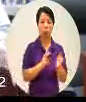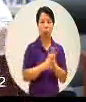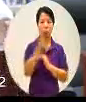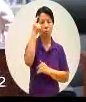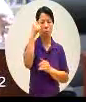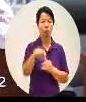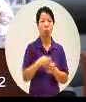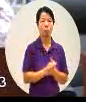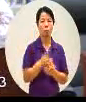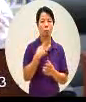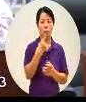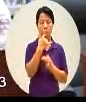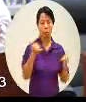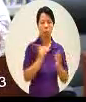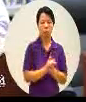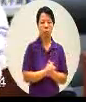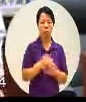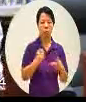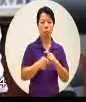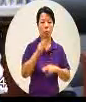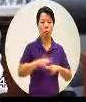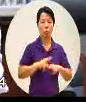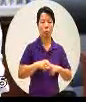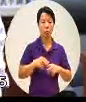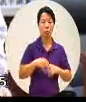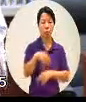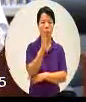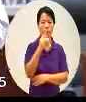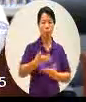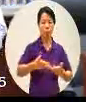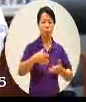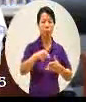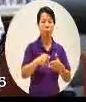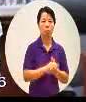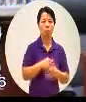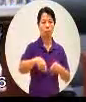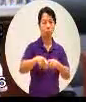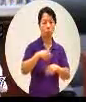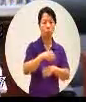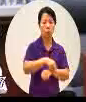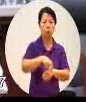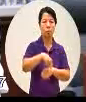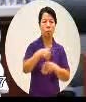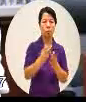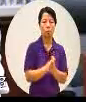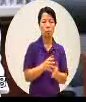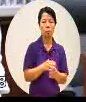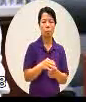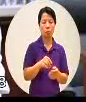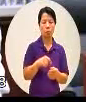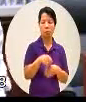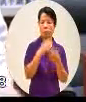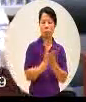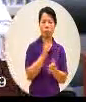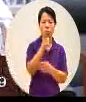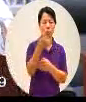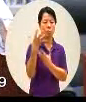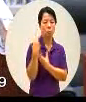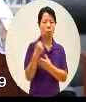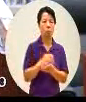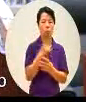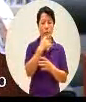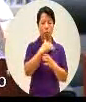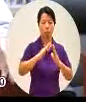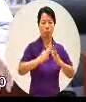们所有的公共政策的拟定。啊，跟咱所有的计划，大部分拢在恁的手头。啊，咱的市政